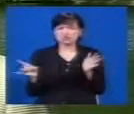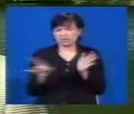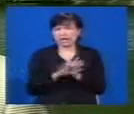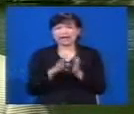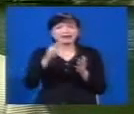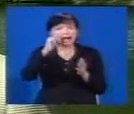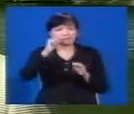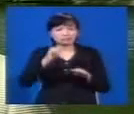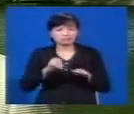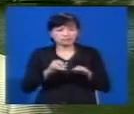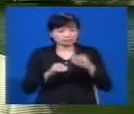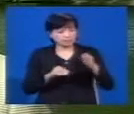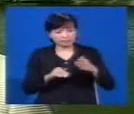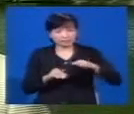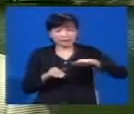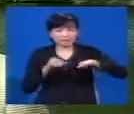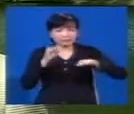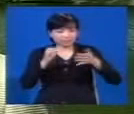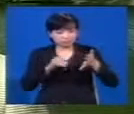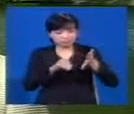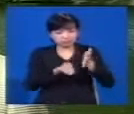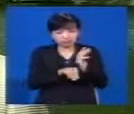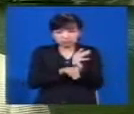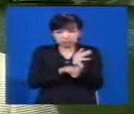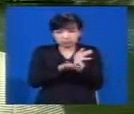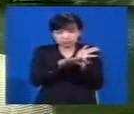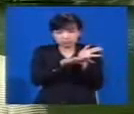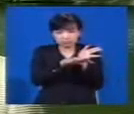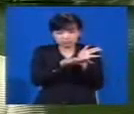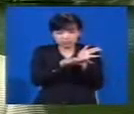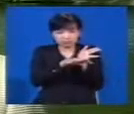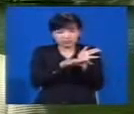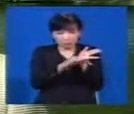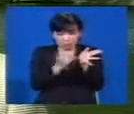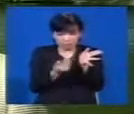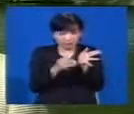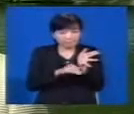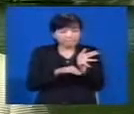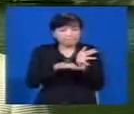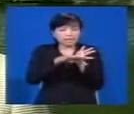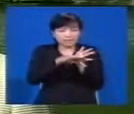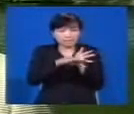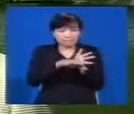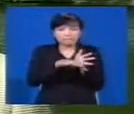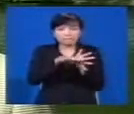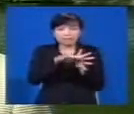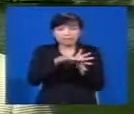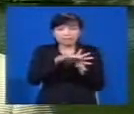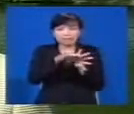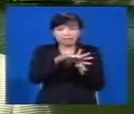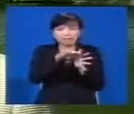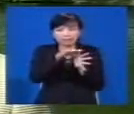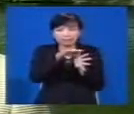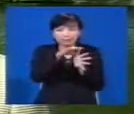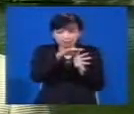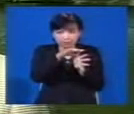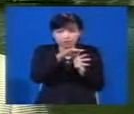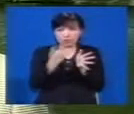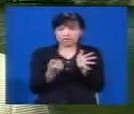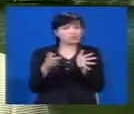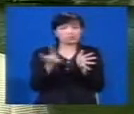งแล้วก็จะลดจากนั้นก็จะไปบ้านสร้างที่บ้านสร้างเป็นทุ่งกว้างนะครับก็จะแผ่นะฮะความสูงก็จะน้อยลงแต่ก็